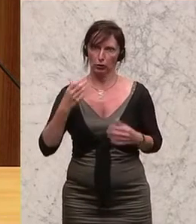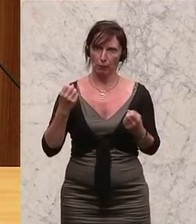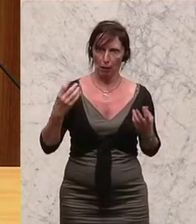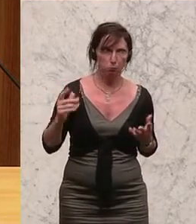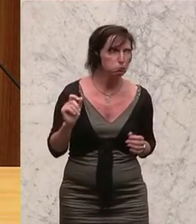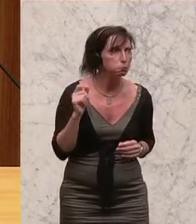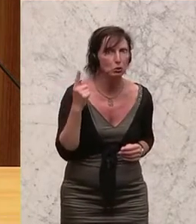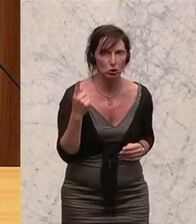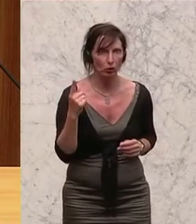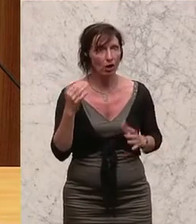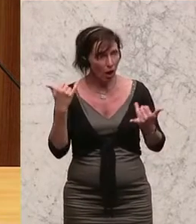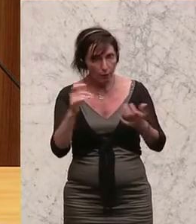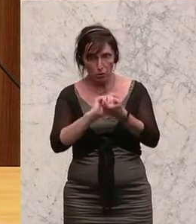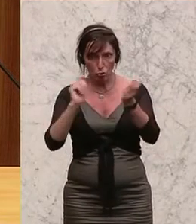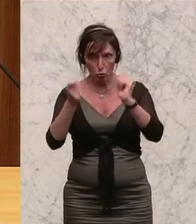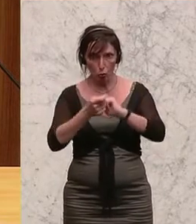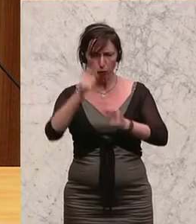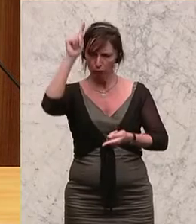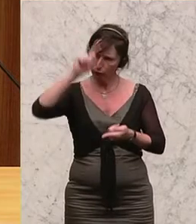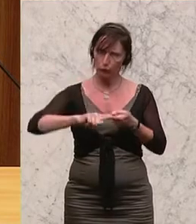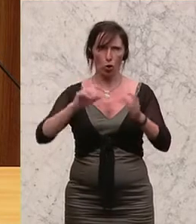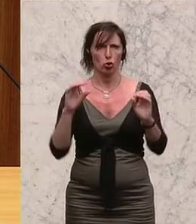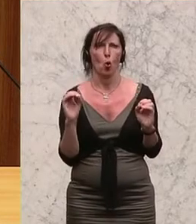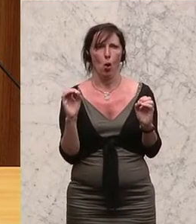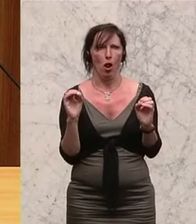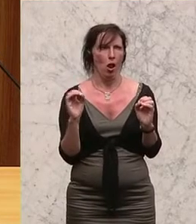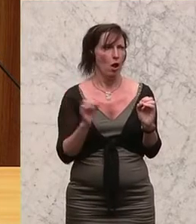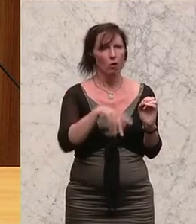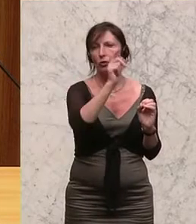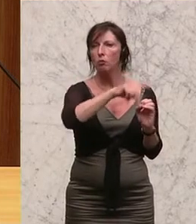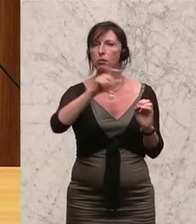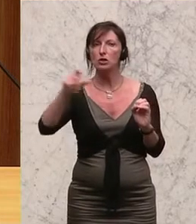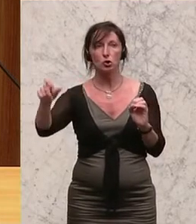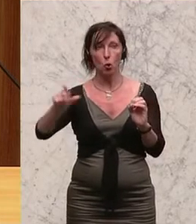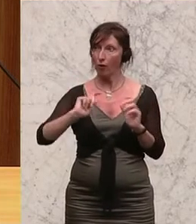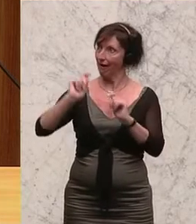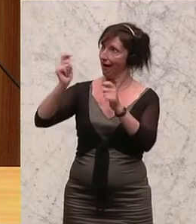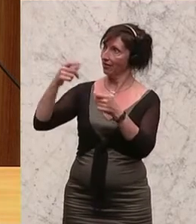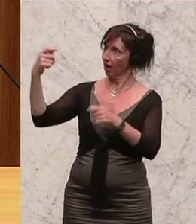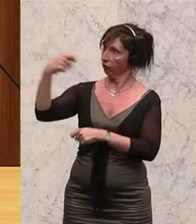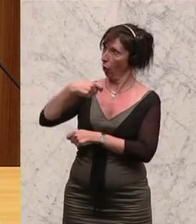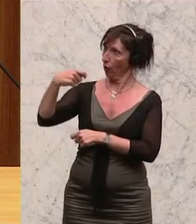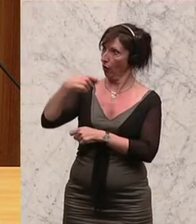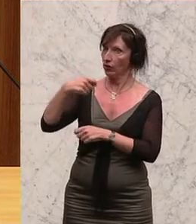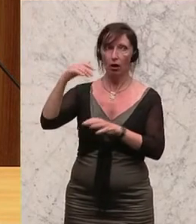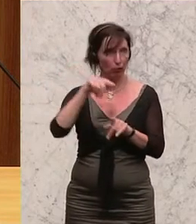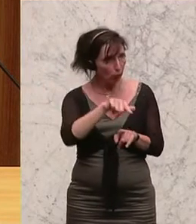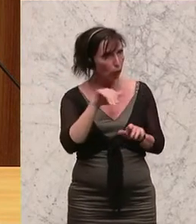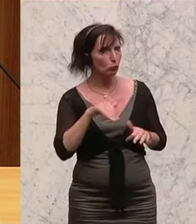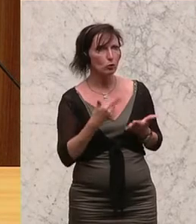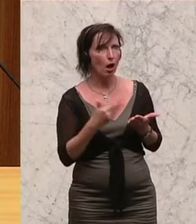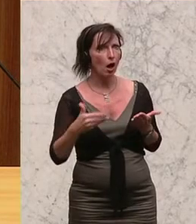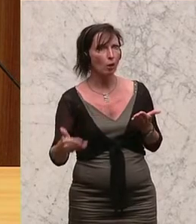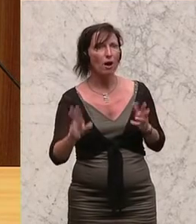um, stellen wir das Ganze auf Null, und die Förderungswerber müssen dann argumentieren, warum sie diese oder jene Förderung zukünftig